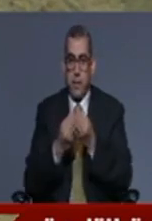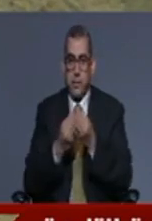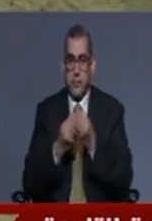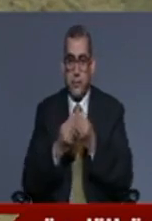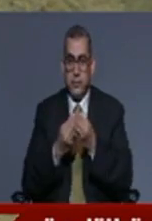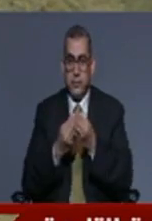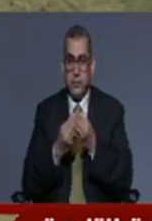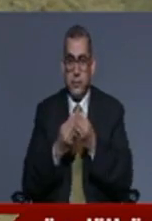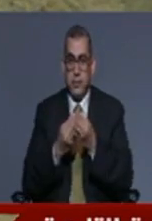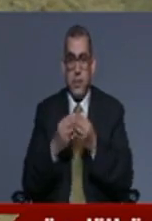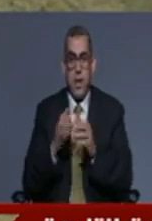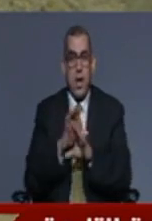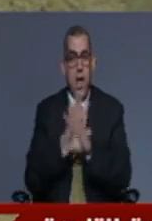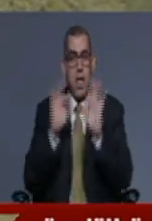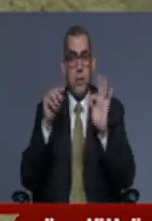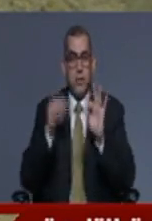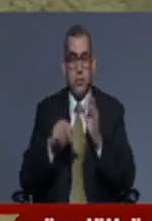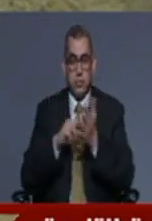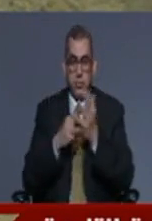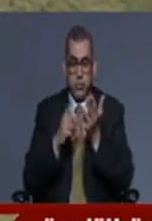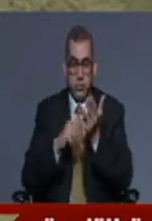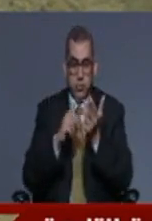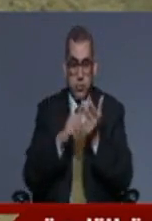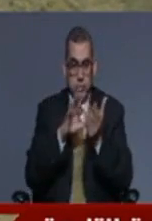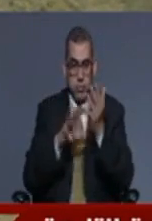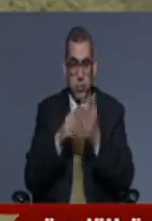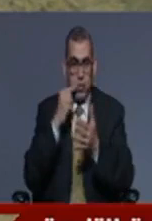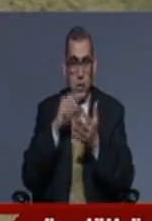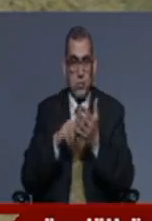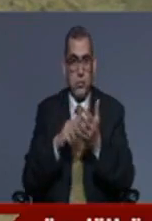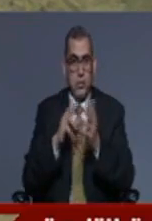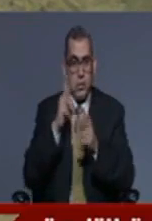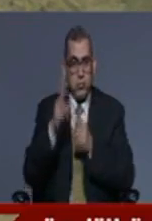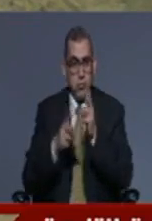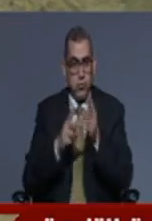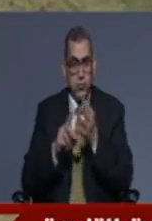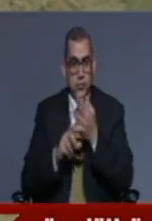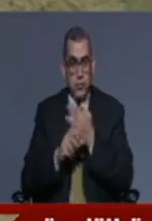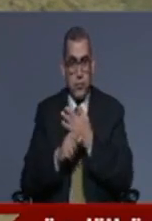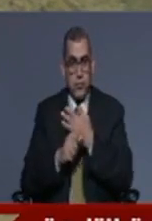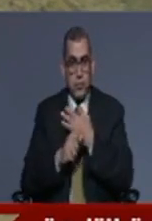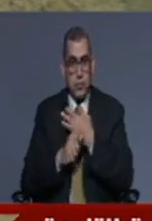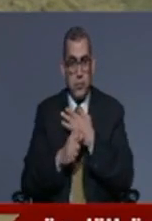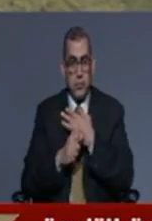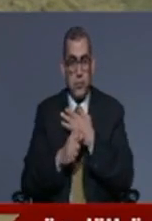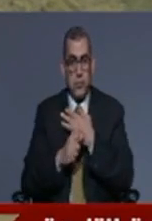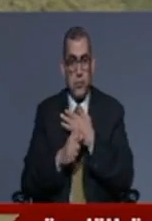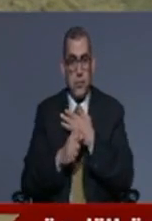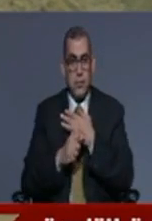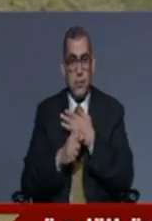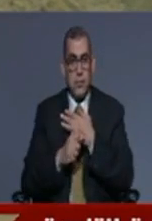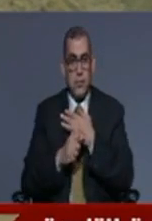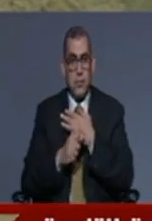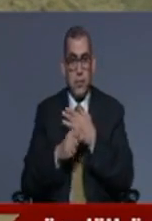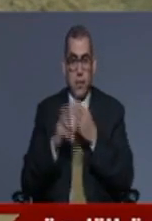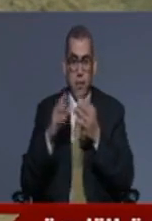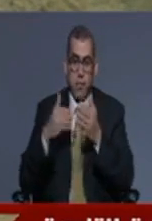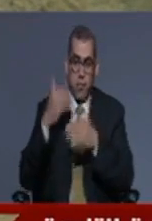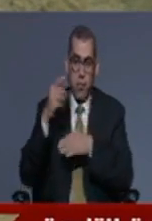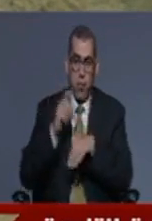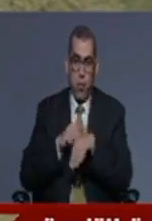في جميع الأمور، ولا سيما الدين في الديون، وأنه حان الوقت